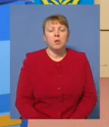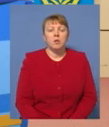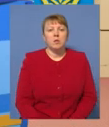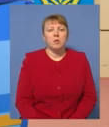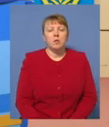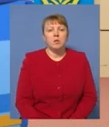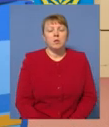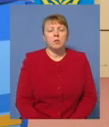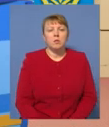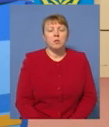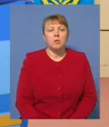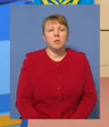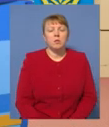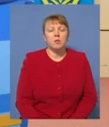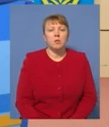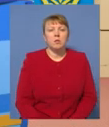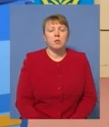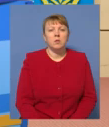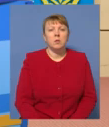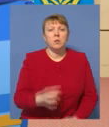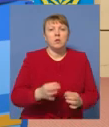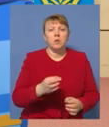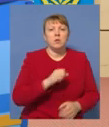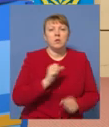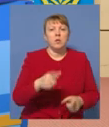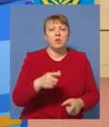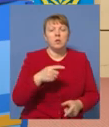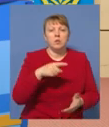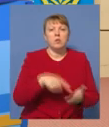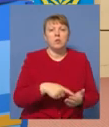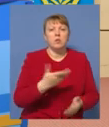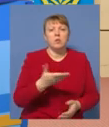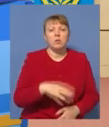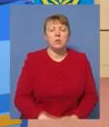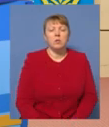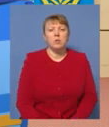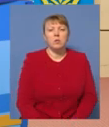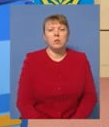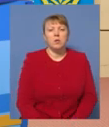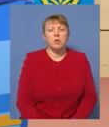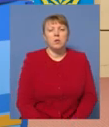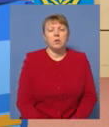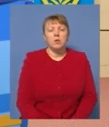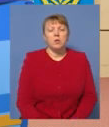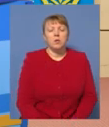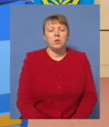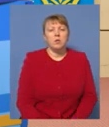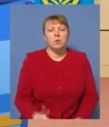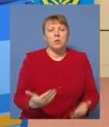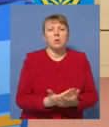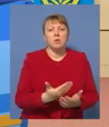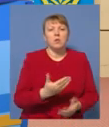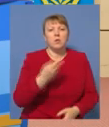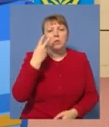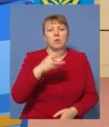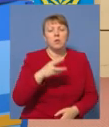дело переходит в суд, и суд уже объективно рассматривая, ставит точку по этому делу. Угу. А какие новшества именно по